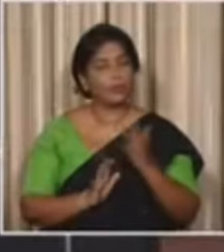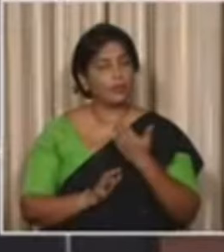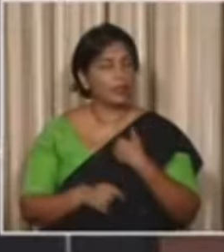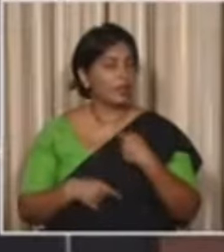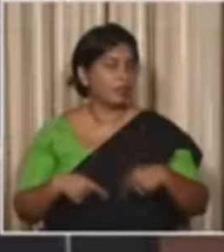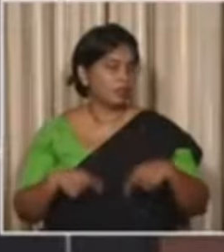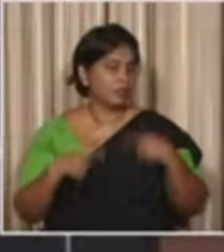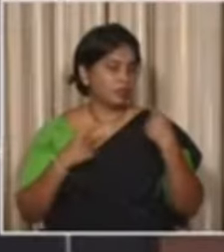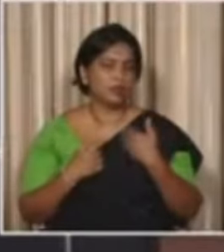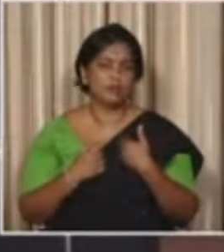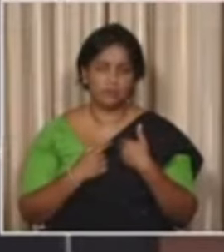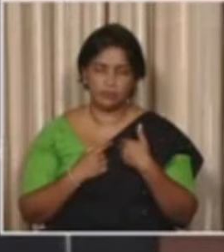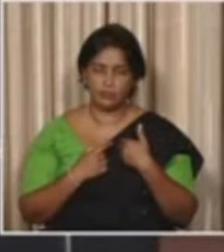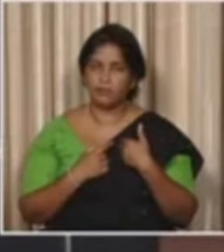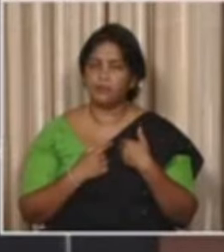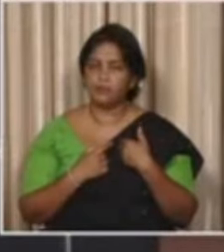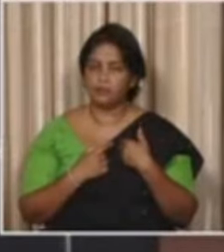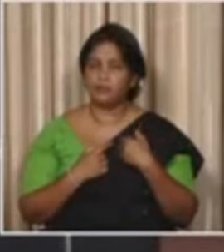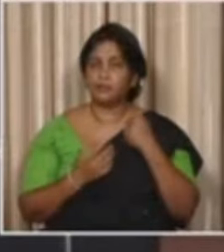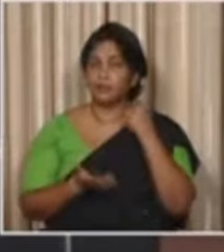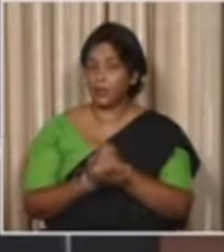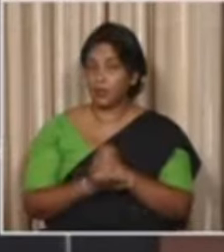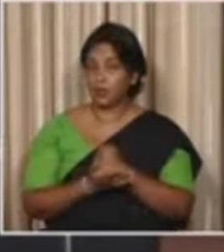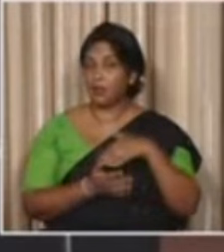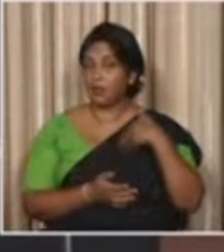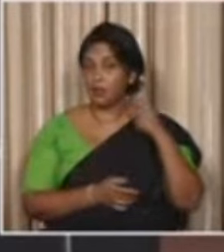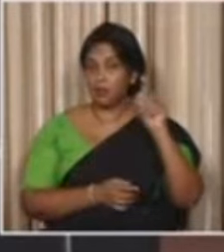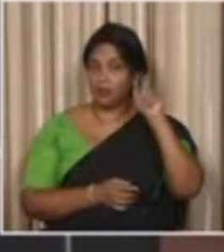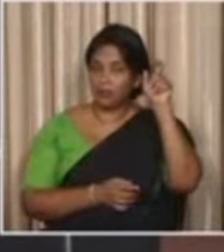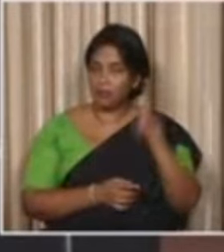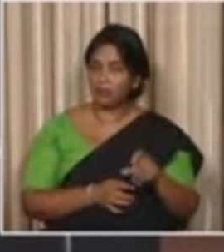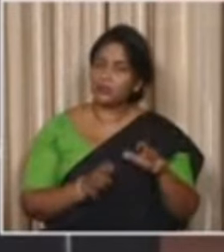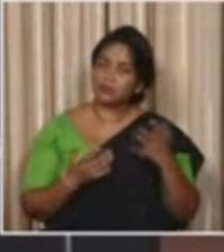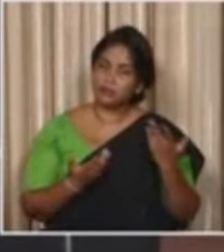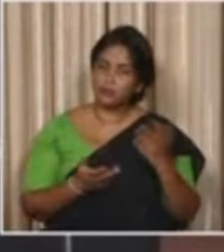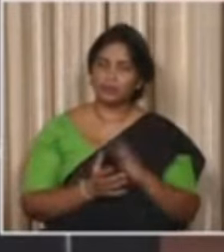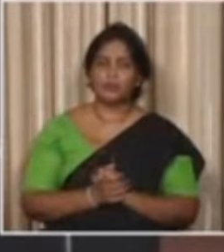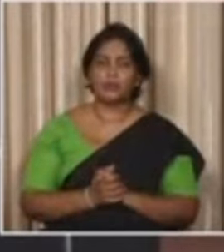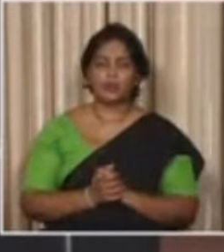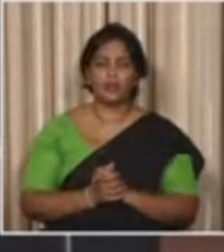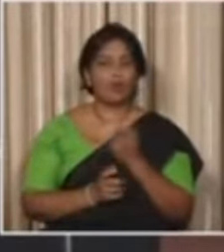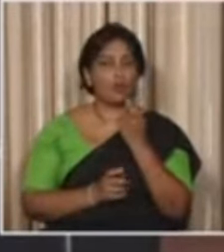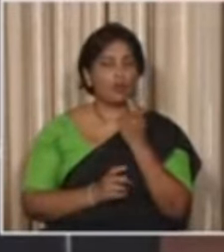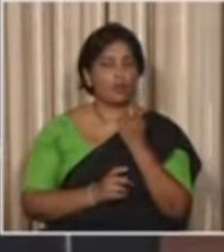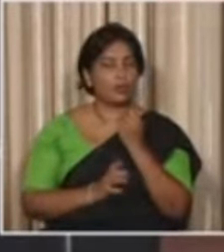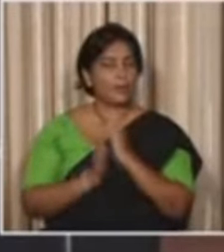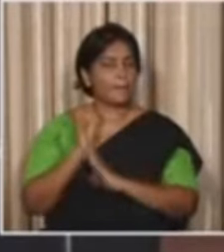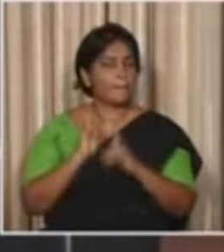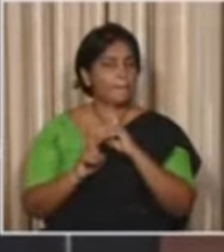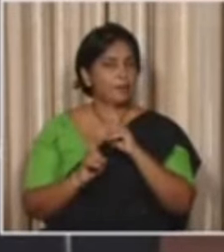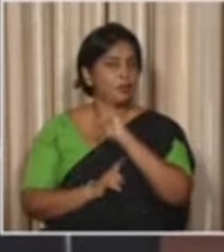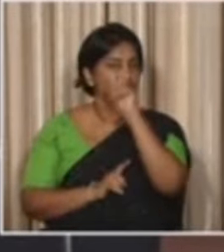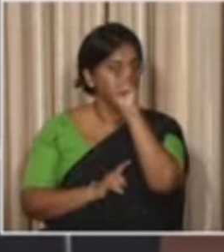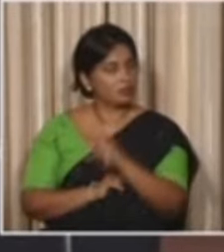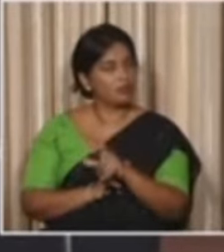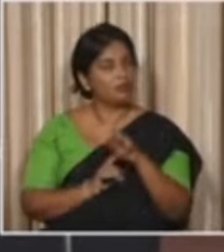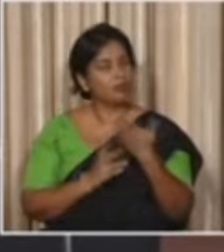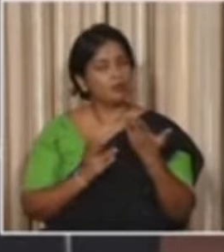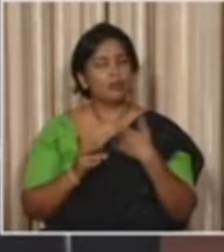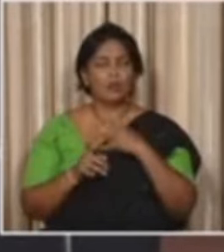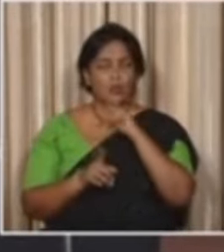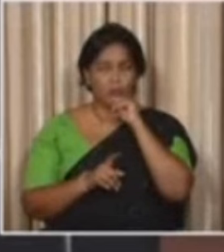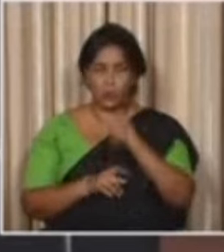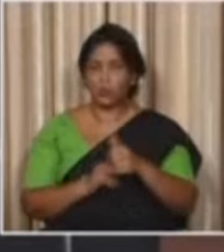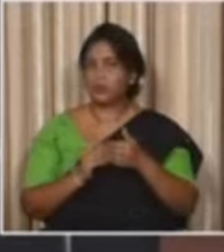තර්කය මහා බැංකුවේ නිලධාරි කෙනෙක්වත් මුදල් අමාත්‍යාංශයේ නිලධාරි කෙනෙක්වත් කිසිම